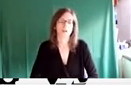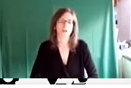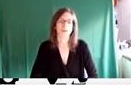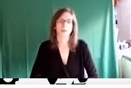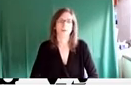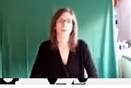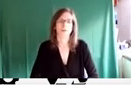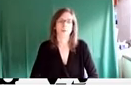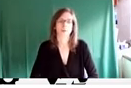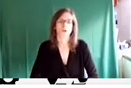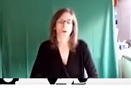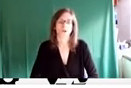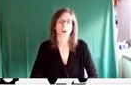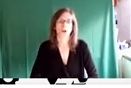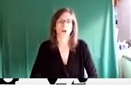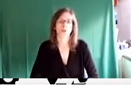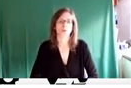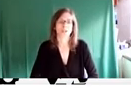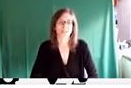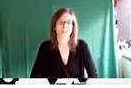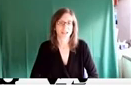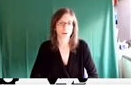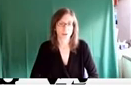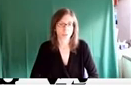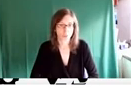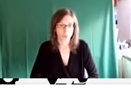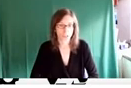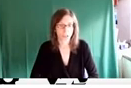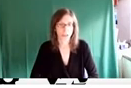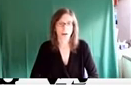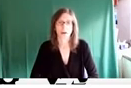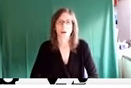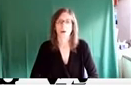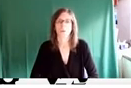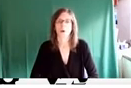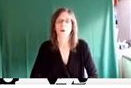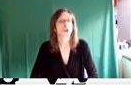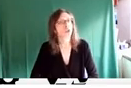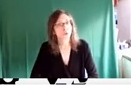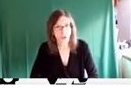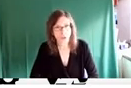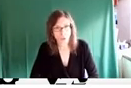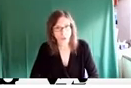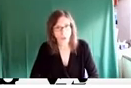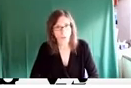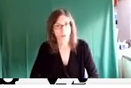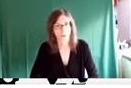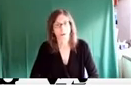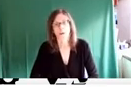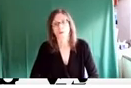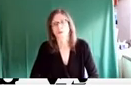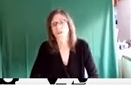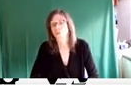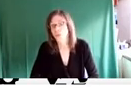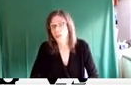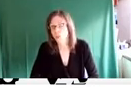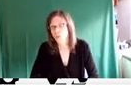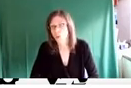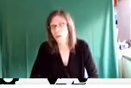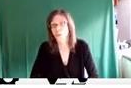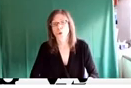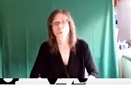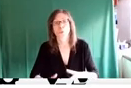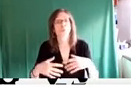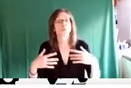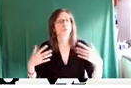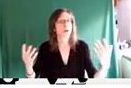recommander aux chercheurs d'utiliser un dépôt qui est reconnu dans son domaine. Donc, si vous êtes dans un